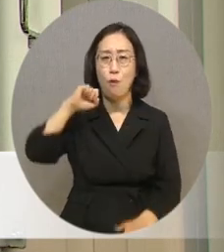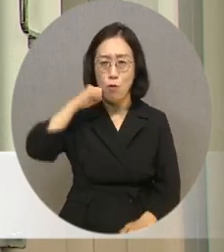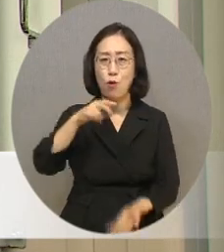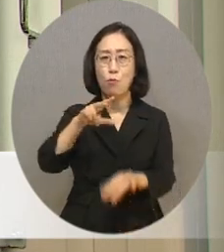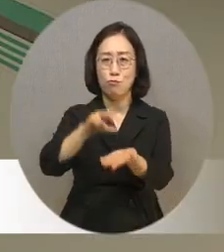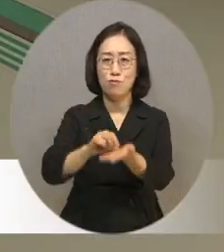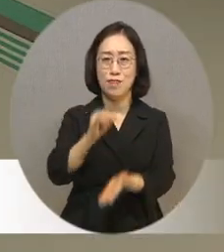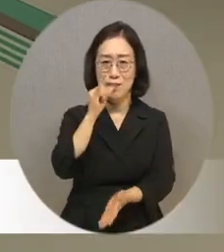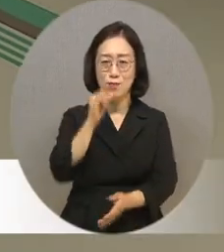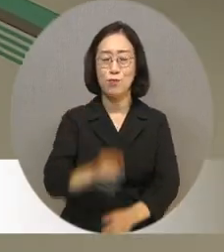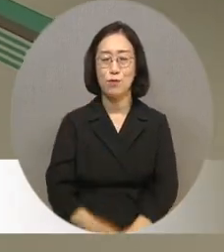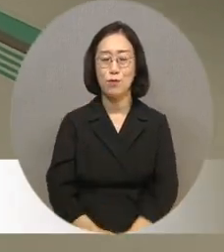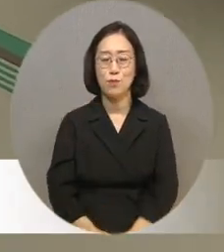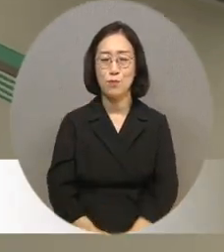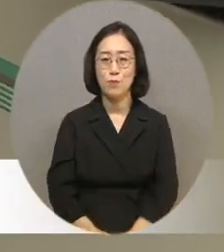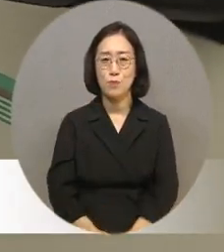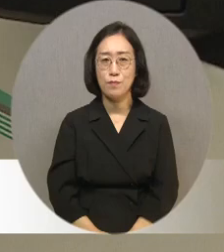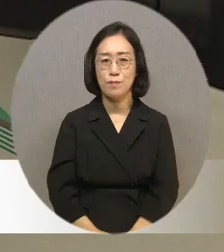있었죠.